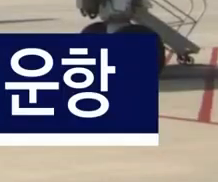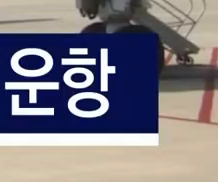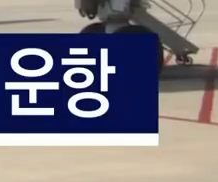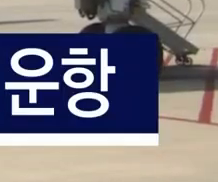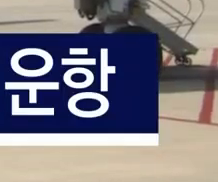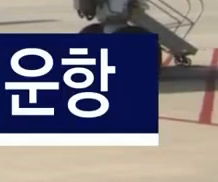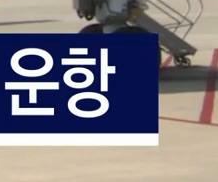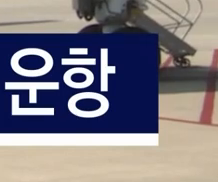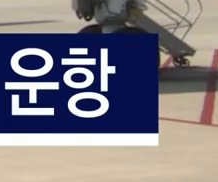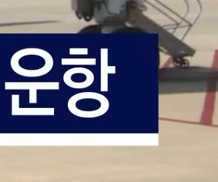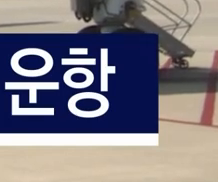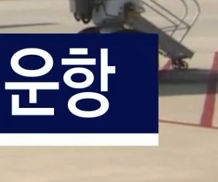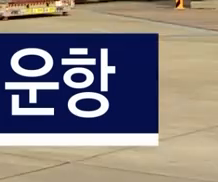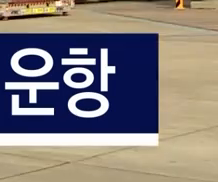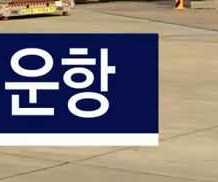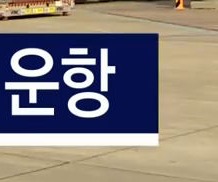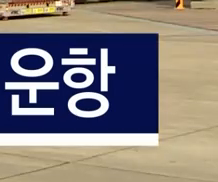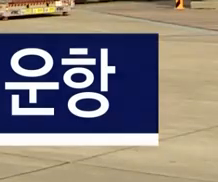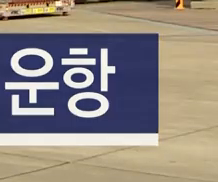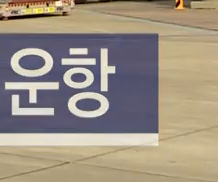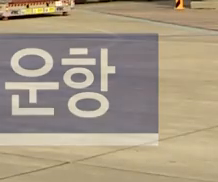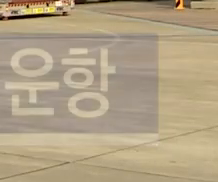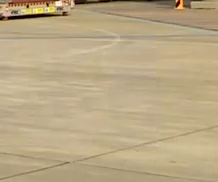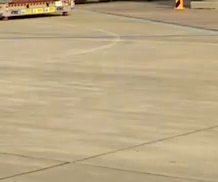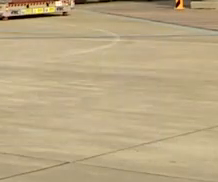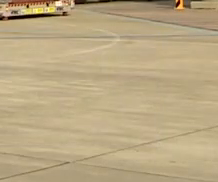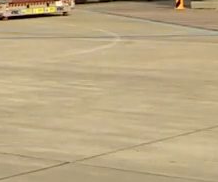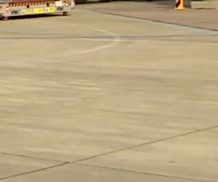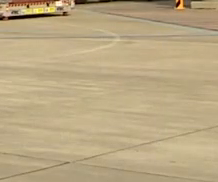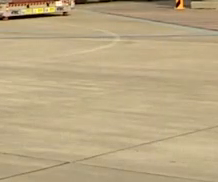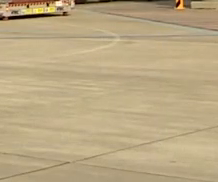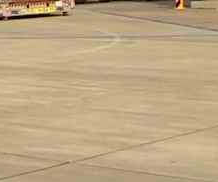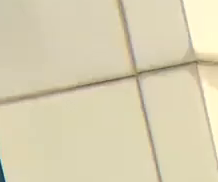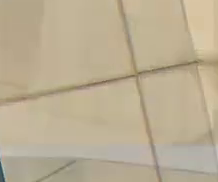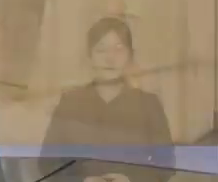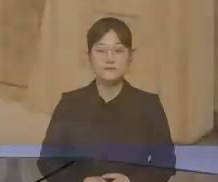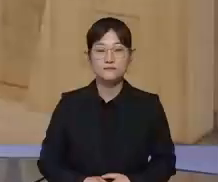공항 개항 이후 17년 만에 처음입니다.